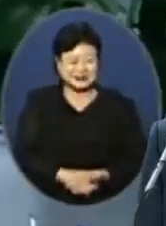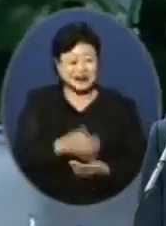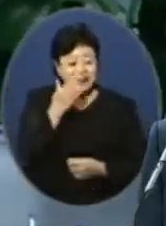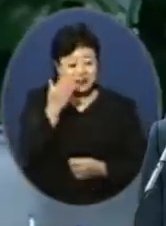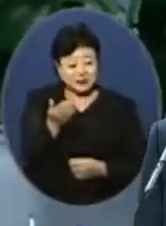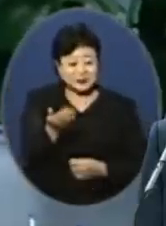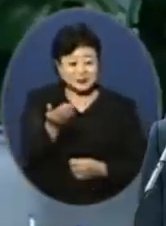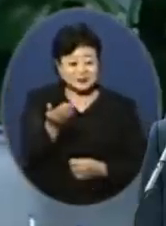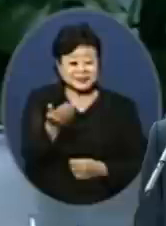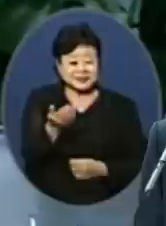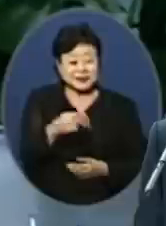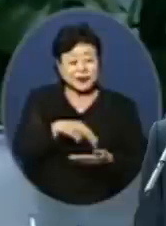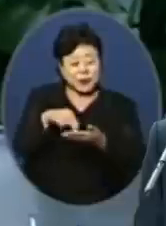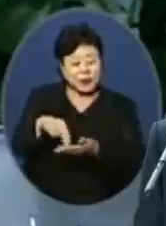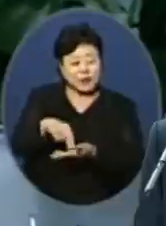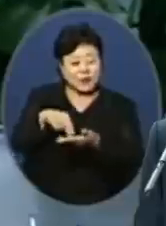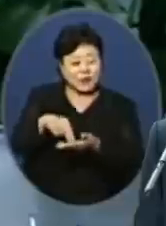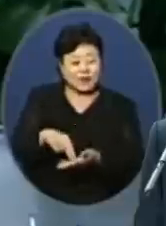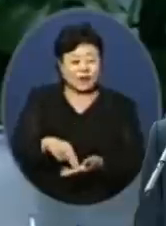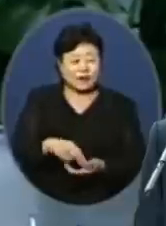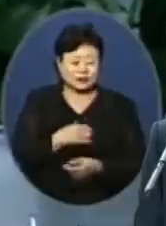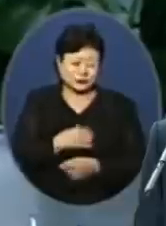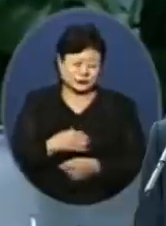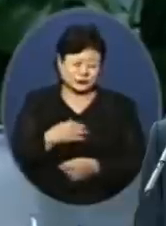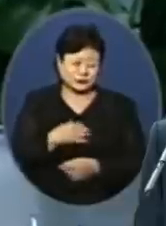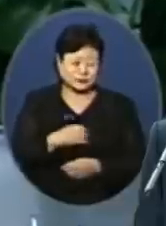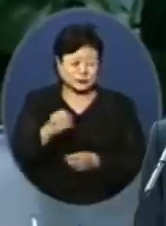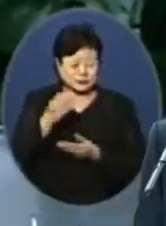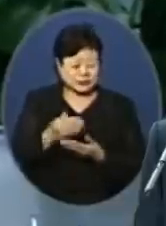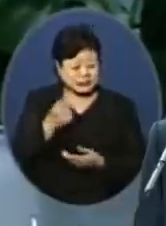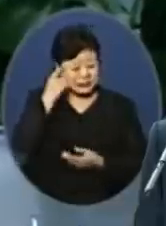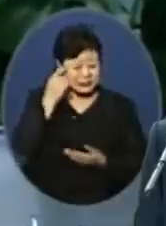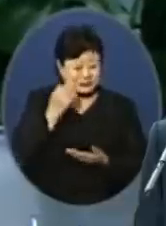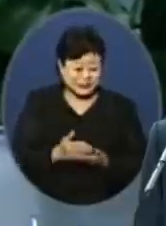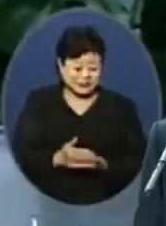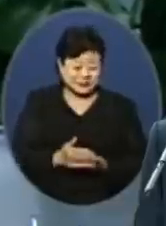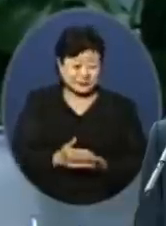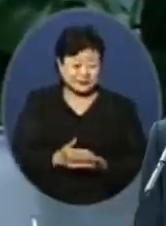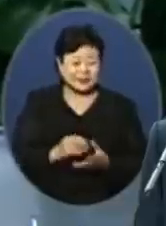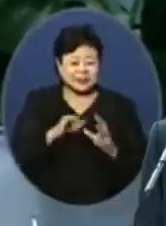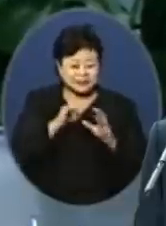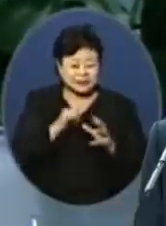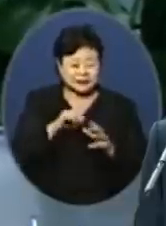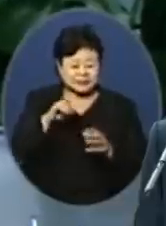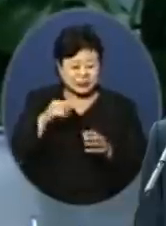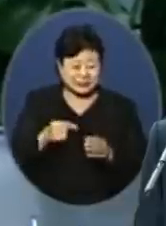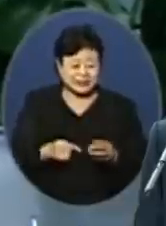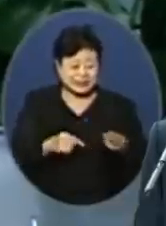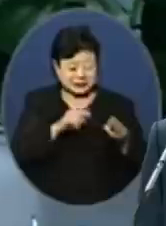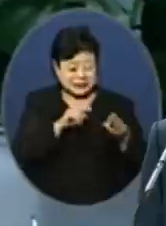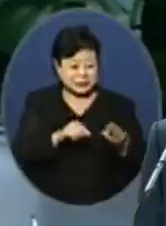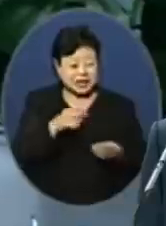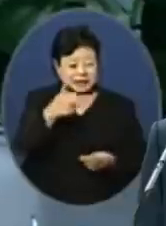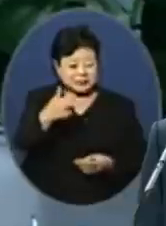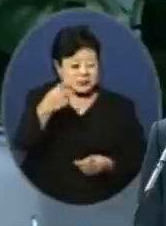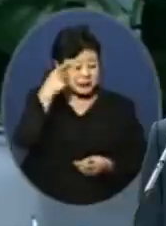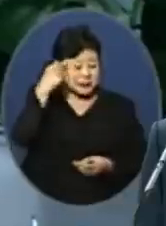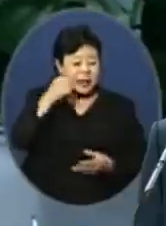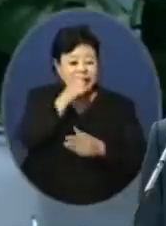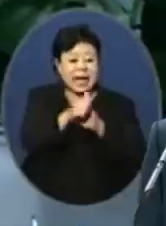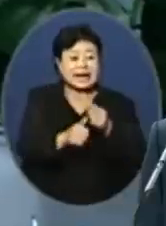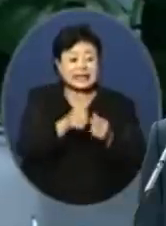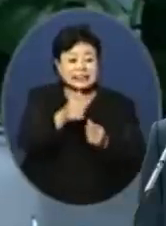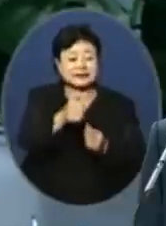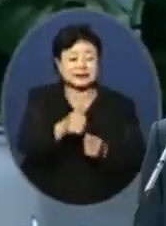여러분 외롭고 괴롭고 버림받았다고 생각하지 마십시오. 이 스바냐 3장 17절을 생각하십시오.